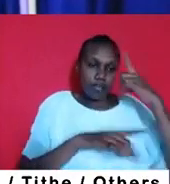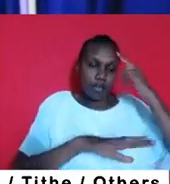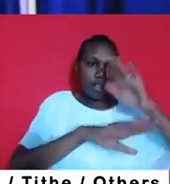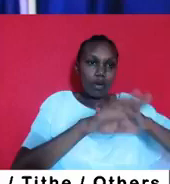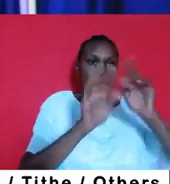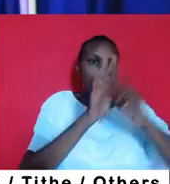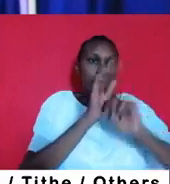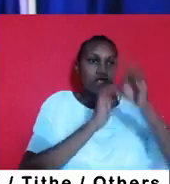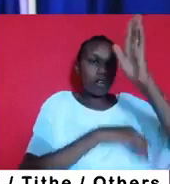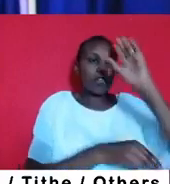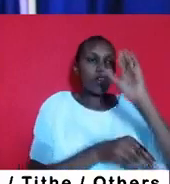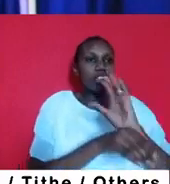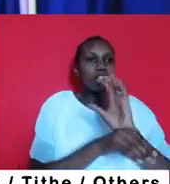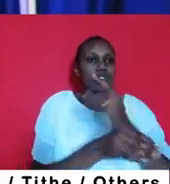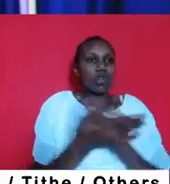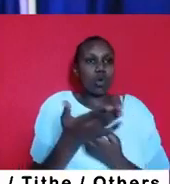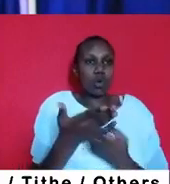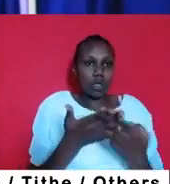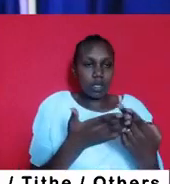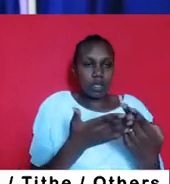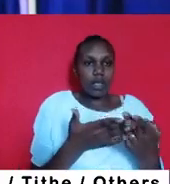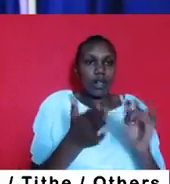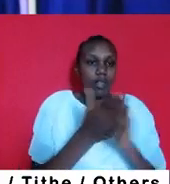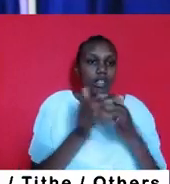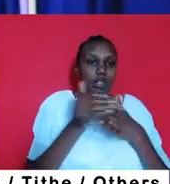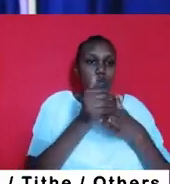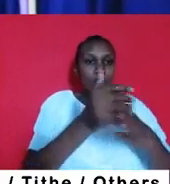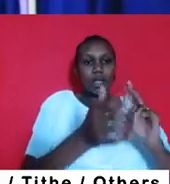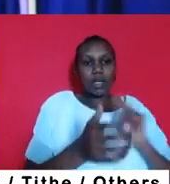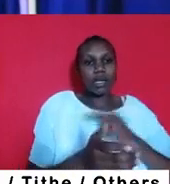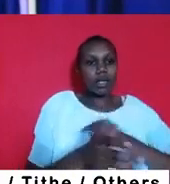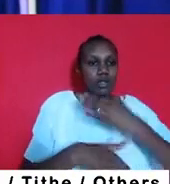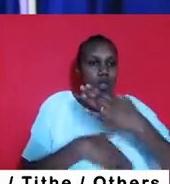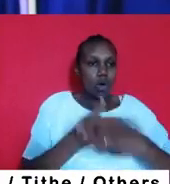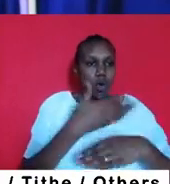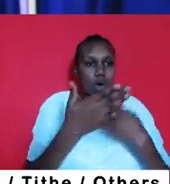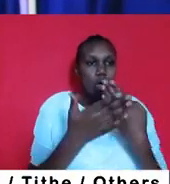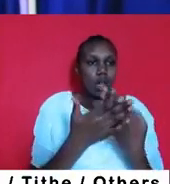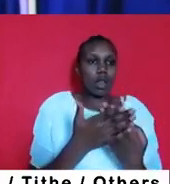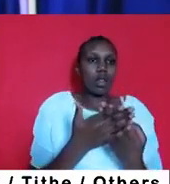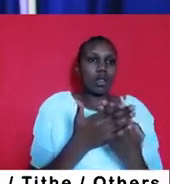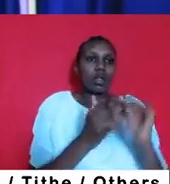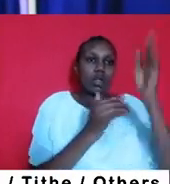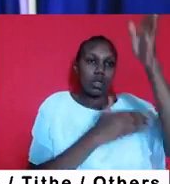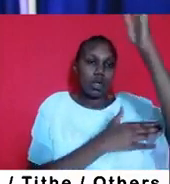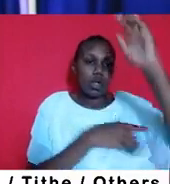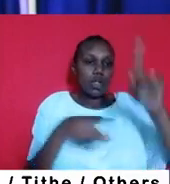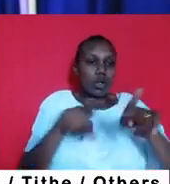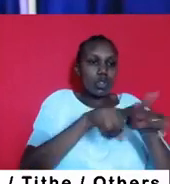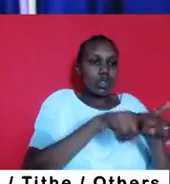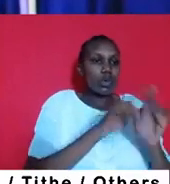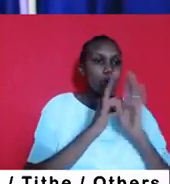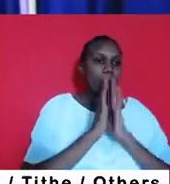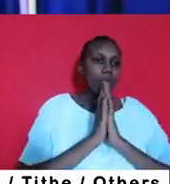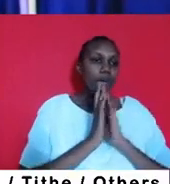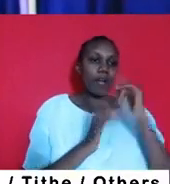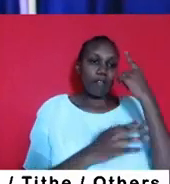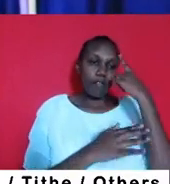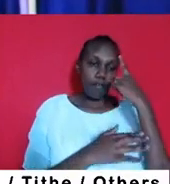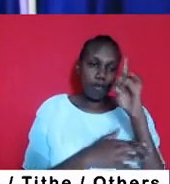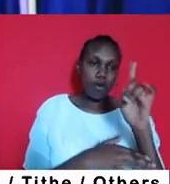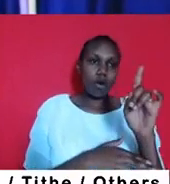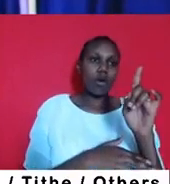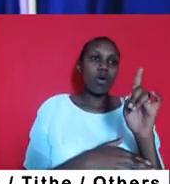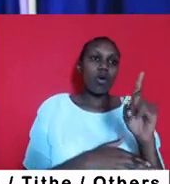kanisa lako takatifu utuongoze sisi sote. Mungu tunakuomba kwa sababu